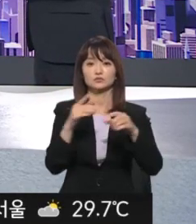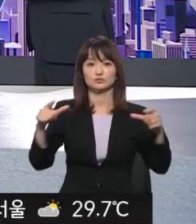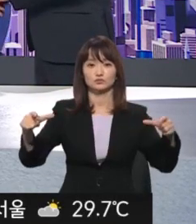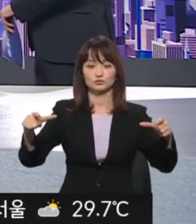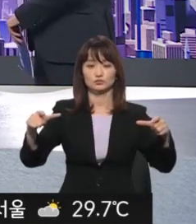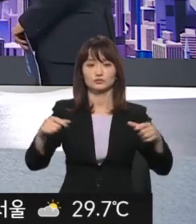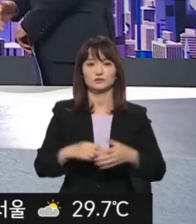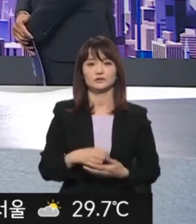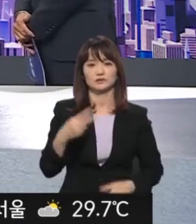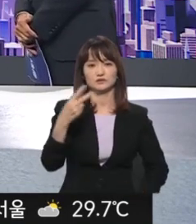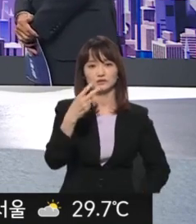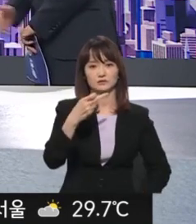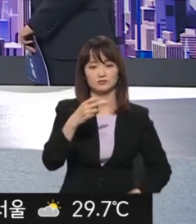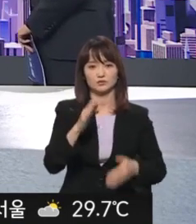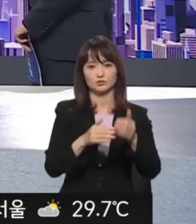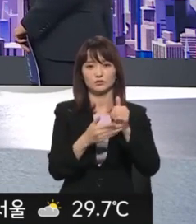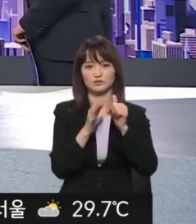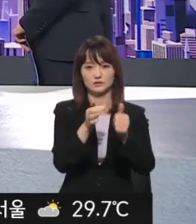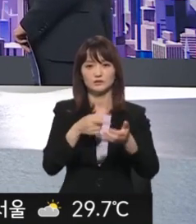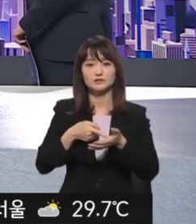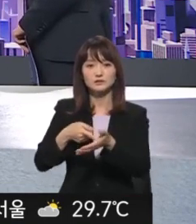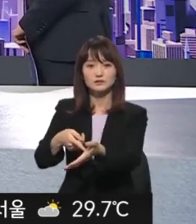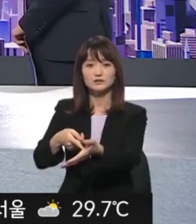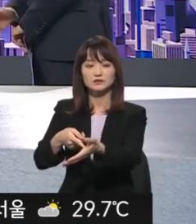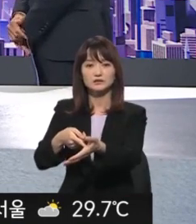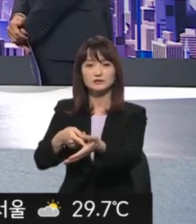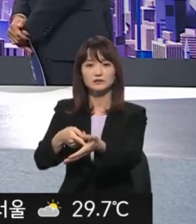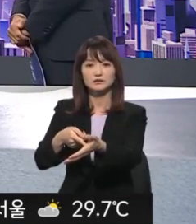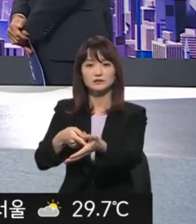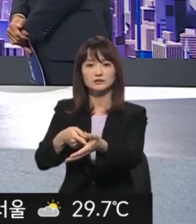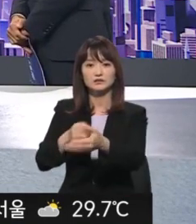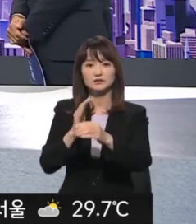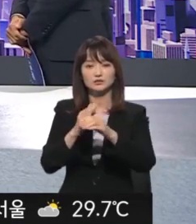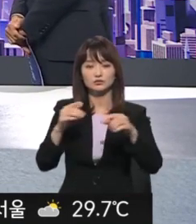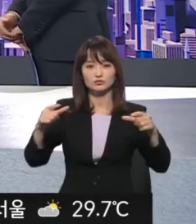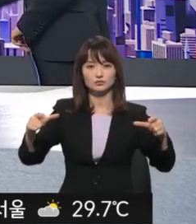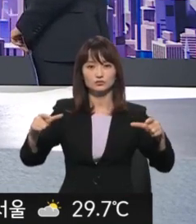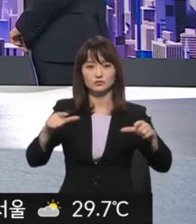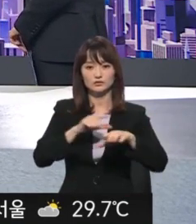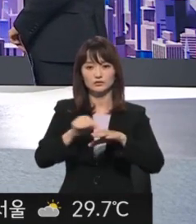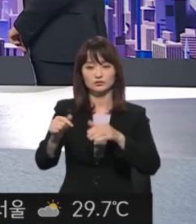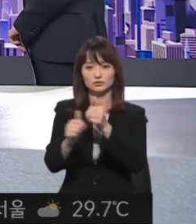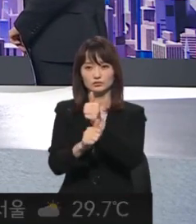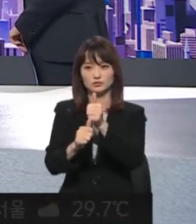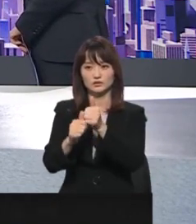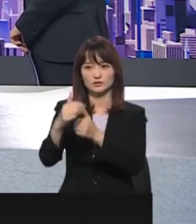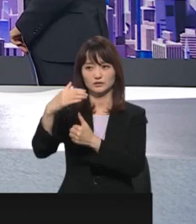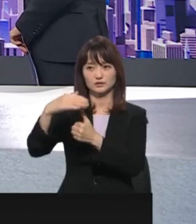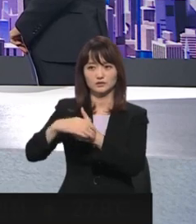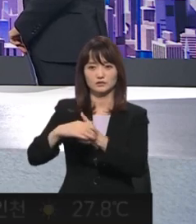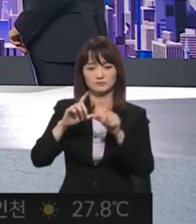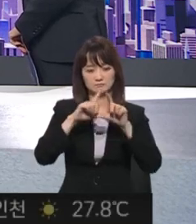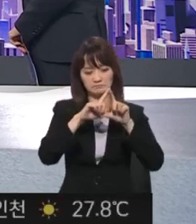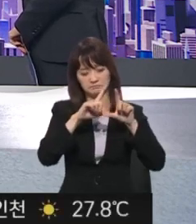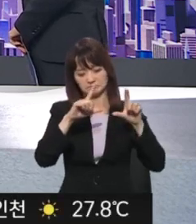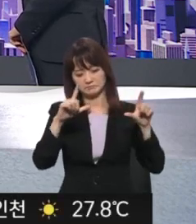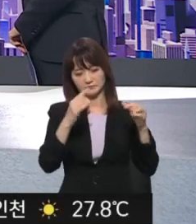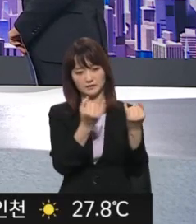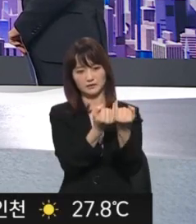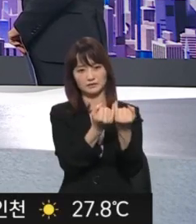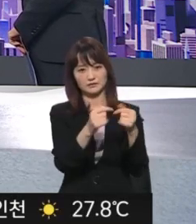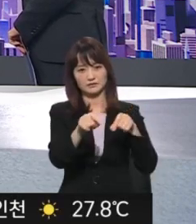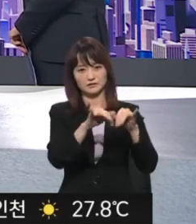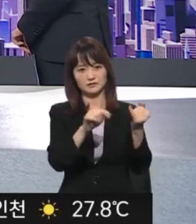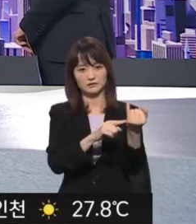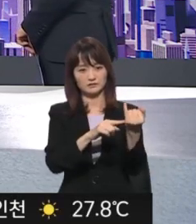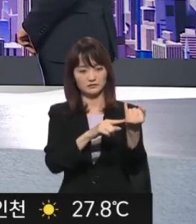총선 앞두고 공천 신청 했는데 앞서 권익 이석원 2구 중구 지역구 의원을 지냈고 요 자 스타급 의 여성 정치인이라서 상당히 주목을 받았어요